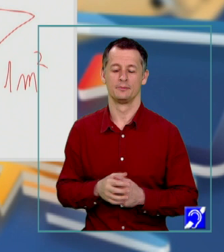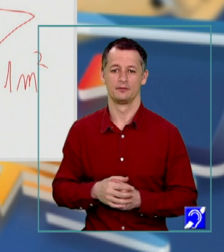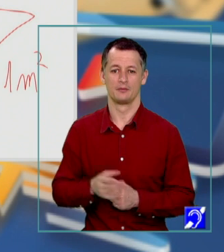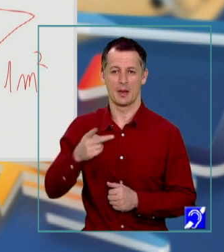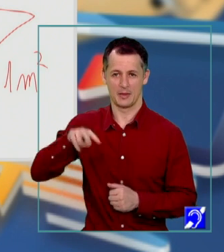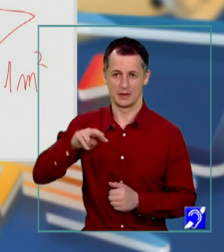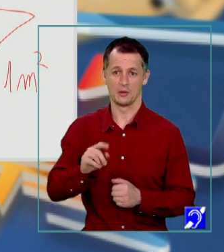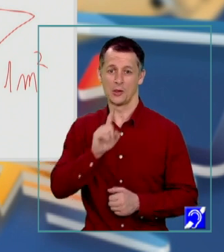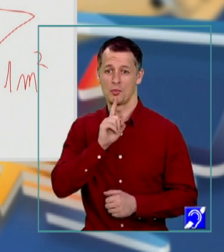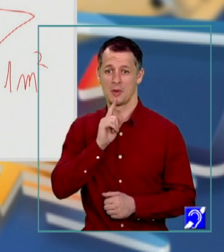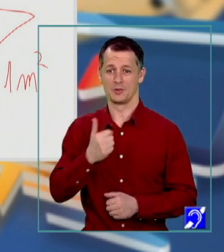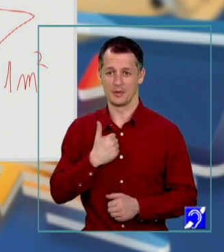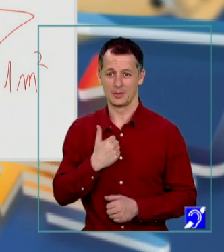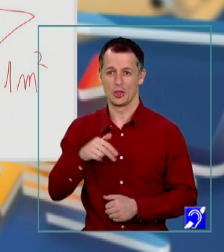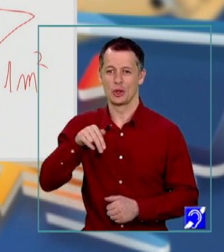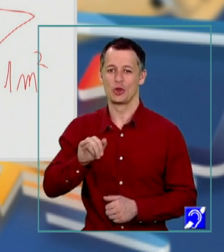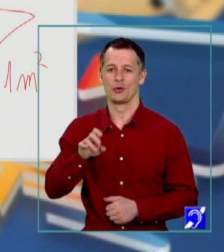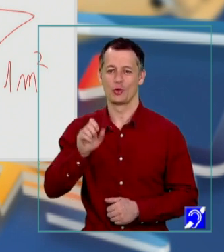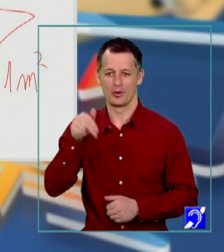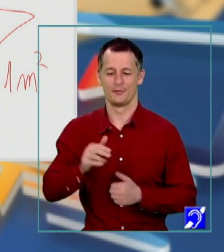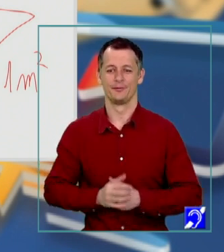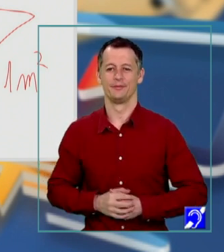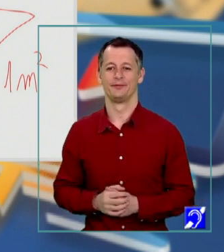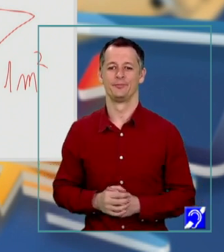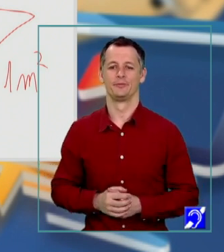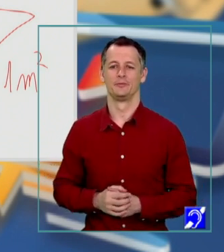eu mă numesc Newton,